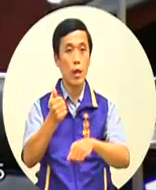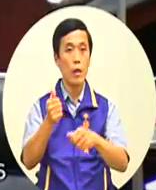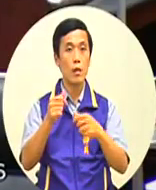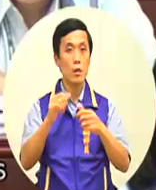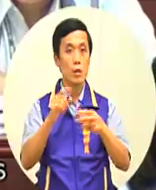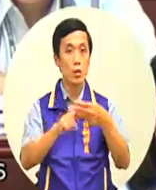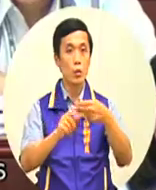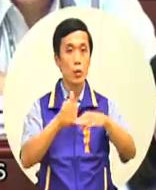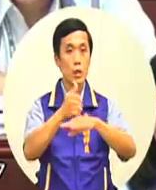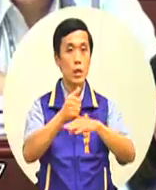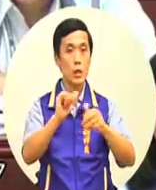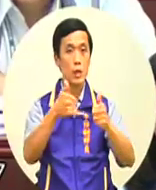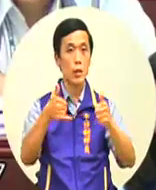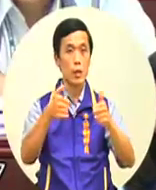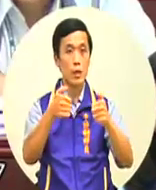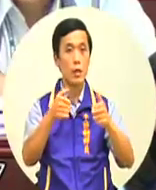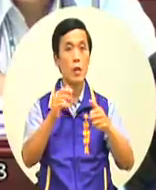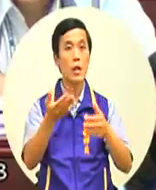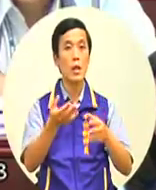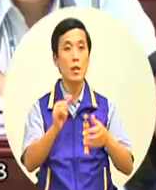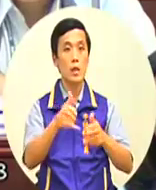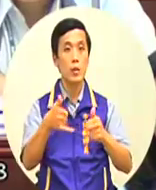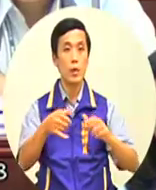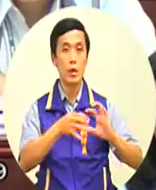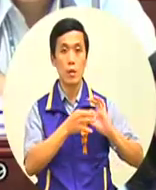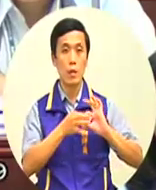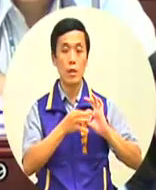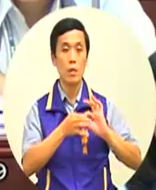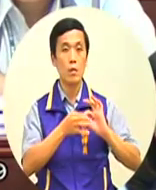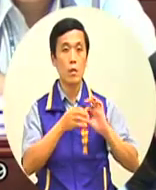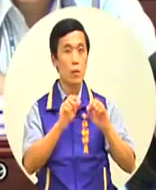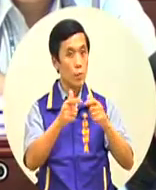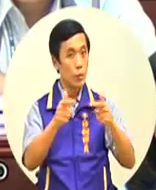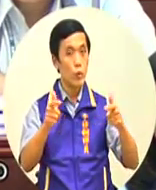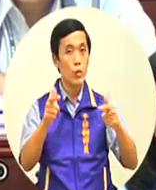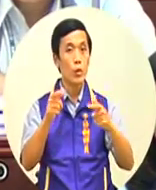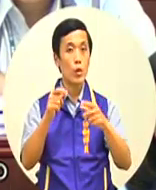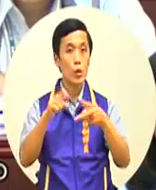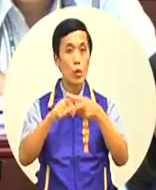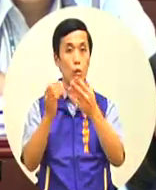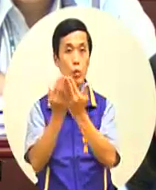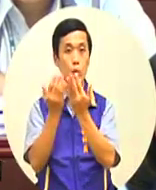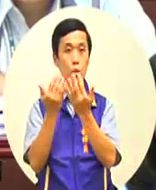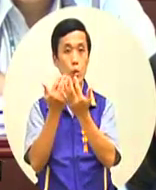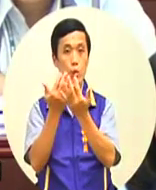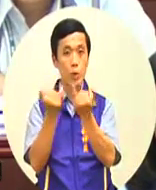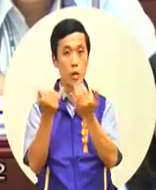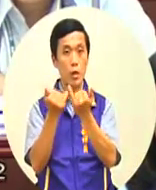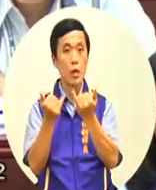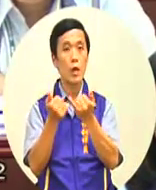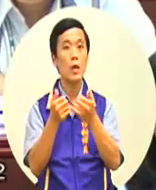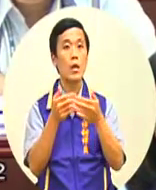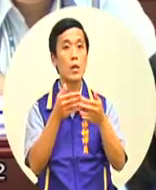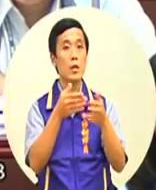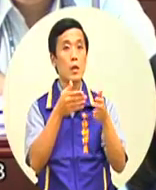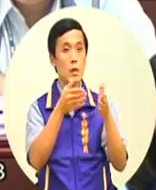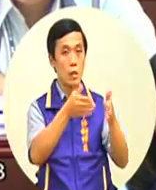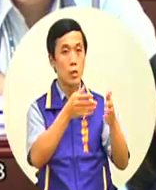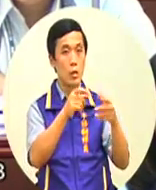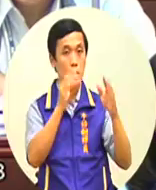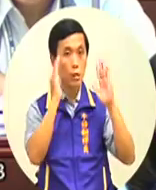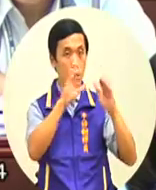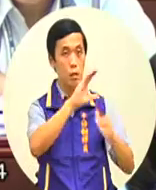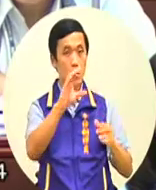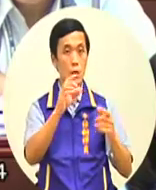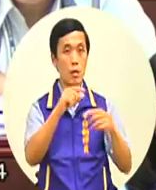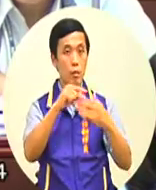谢谢议员。那刚刚议员所关心的，所有工读生他所适用的劳动法令跟正职人员都是一样的， 对啊。 但是